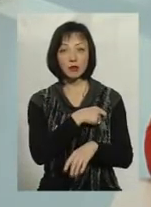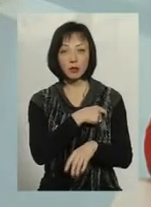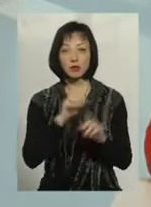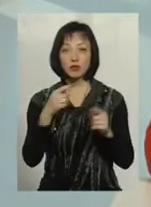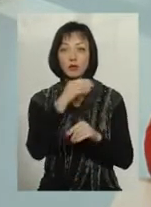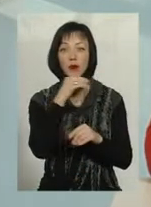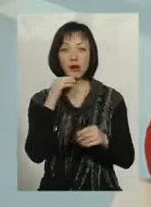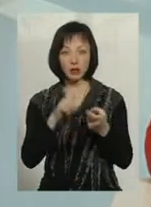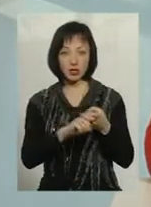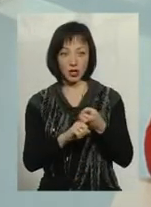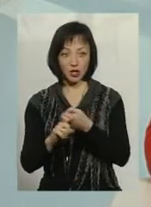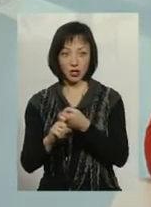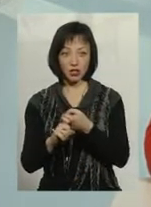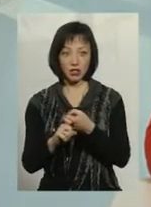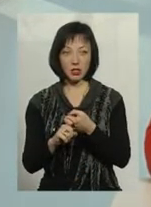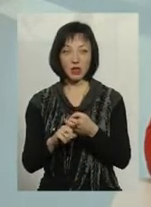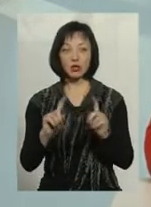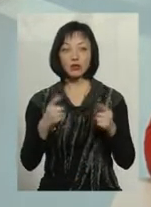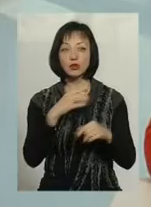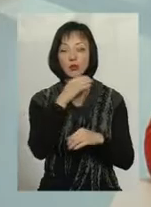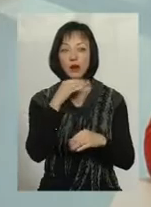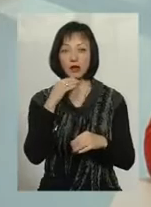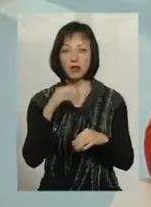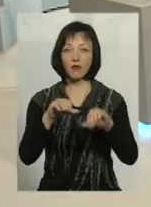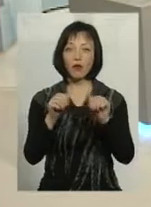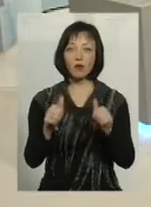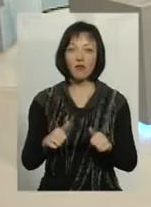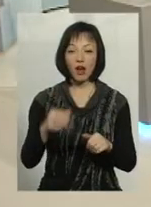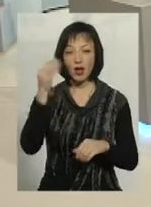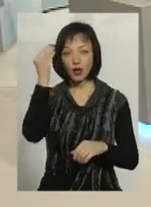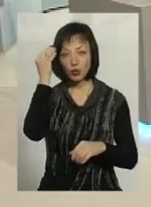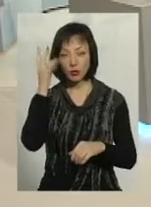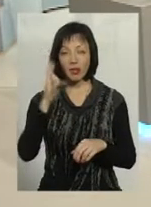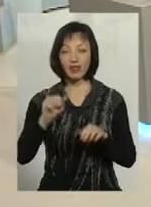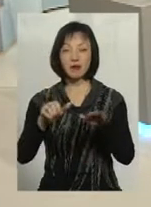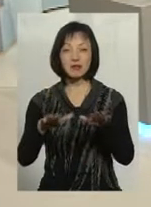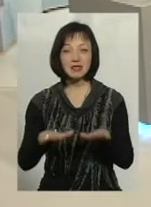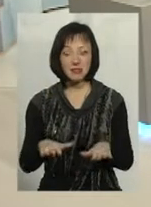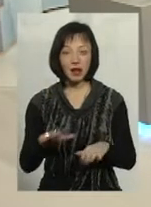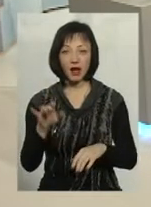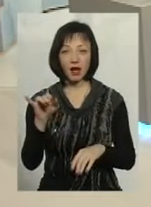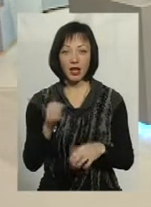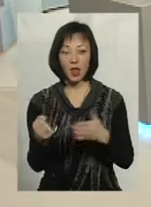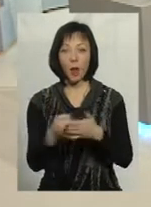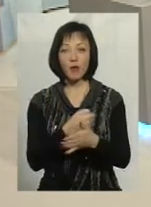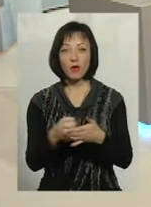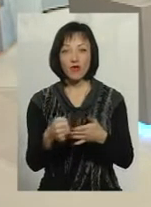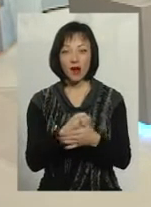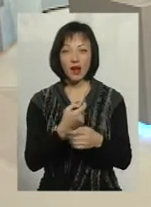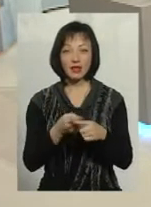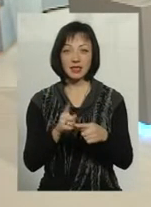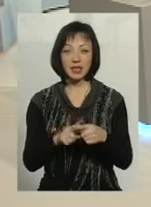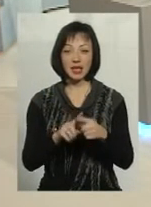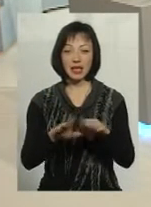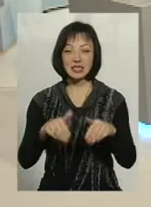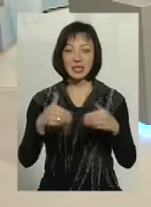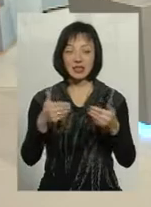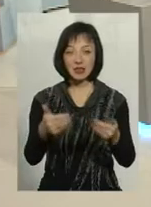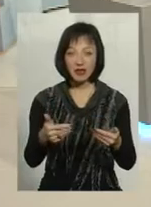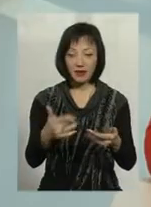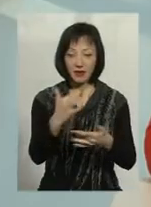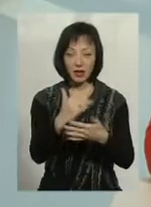просто як засіб фіксації обігу. Ну, то це без касового апарату, чек. Чеки теж можна надають все-таки підприємці. І в нас теж є ще і в нас є